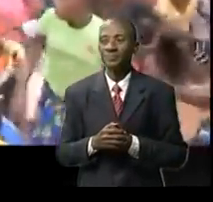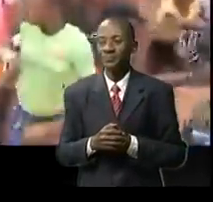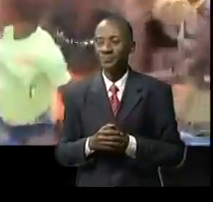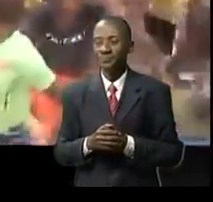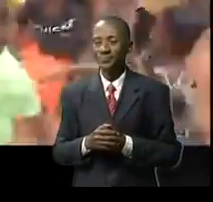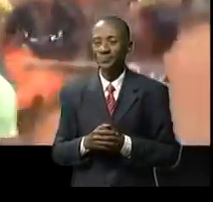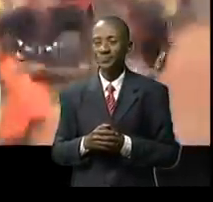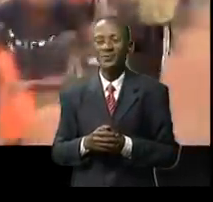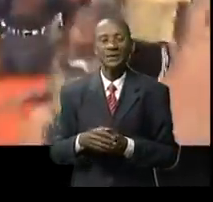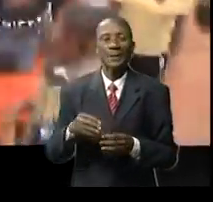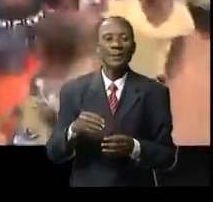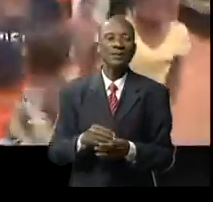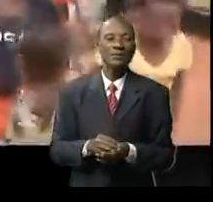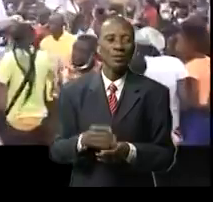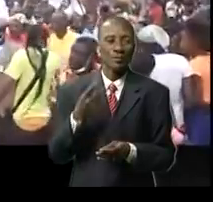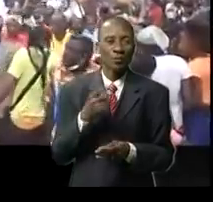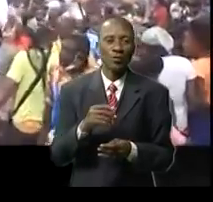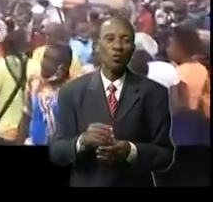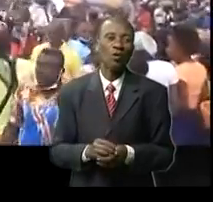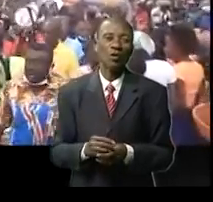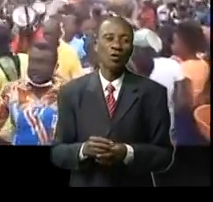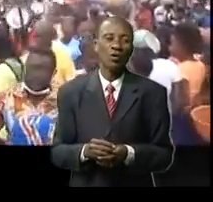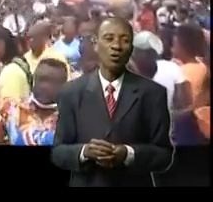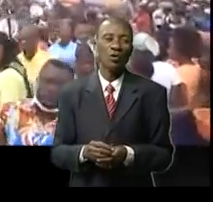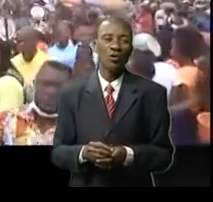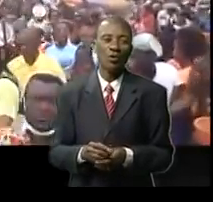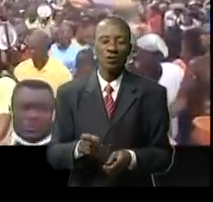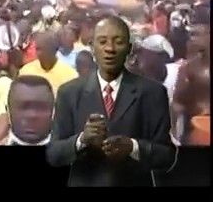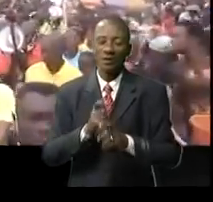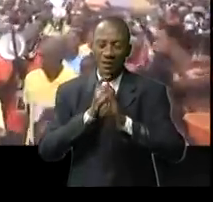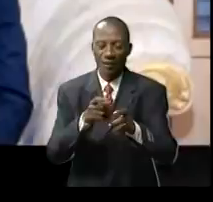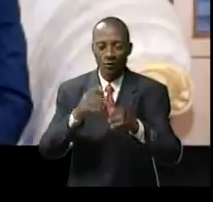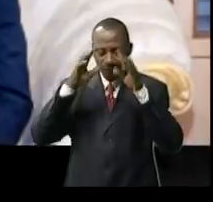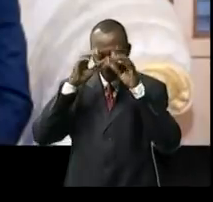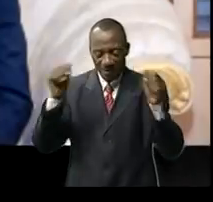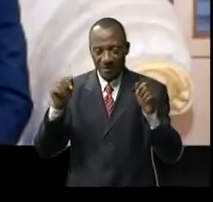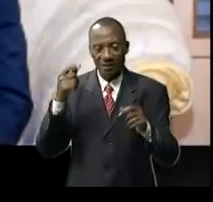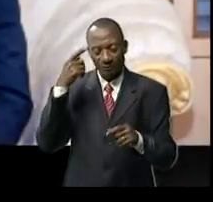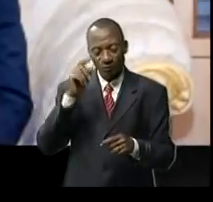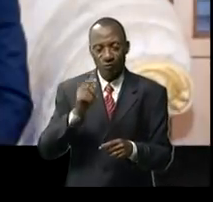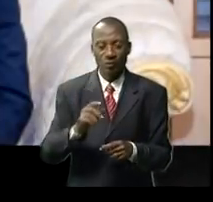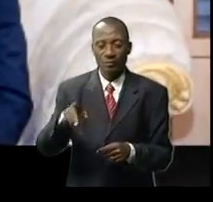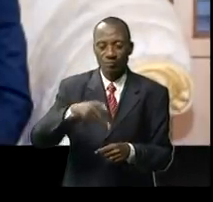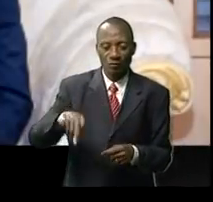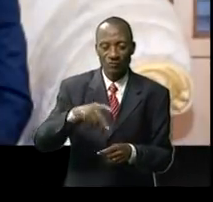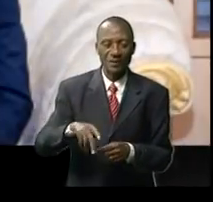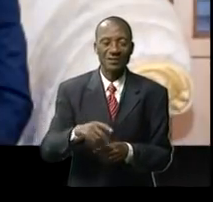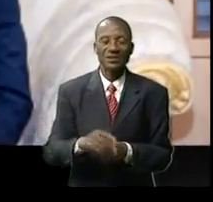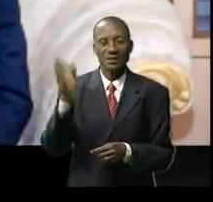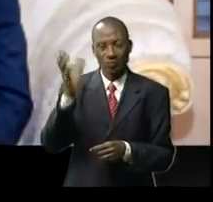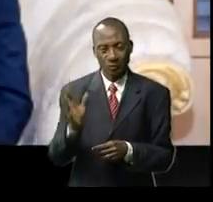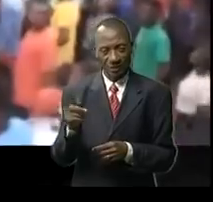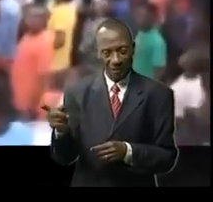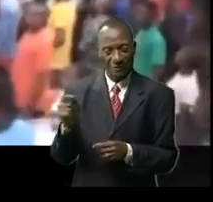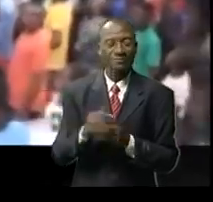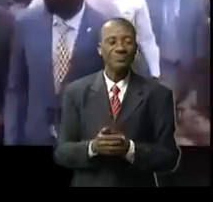frais d'investissement de la dotation présidentielle à la province du Congo central, le gouverneur de province, Atuma Tubwana, a vite